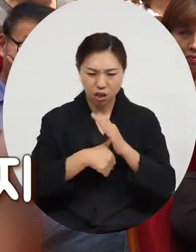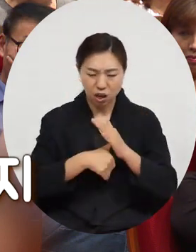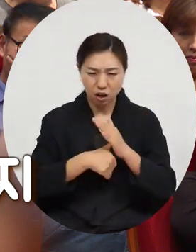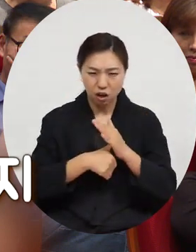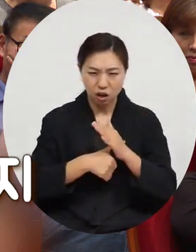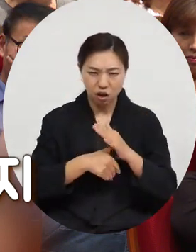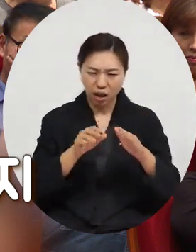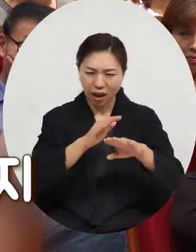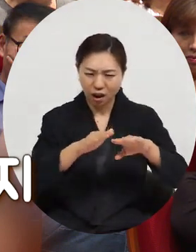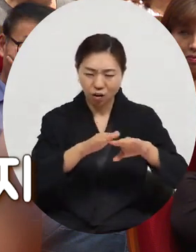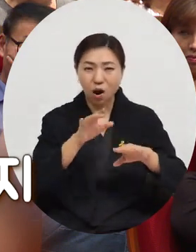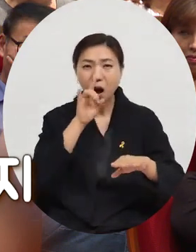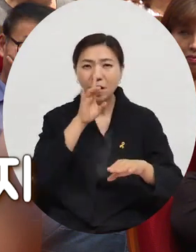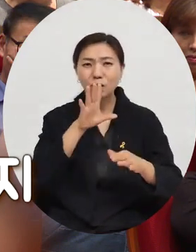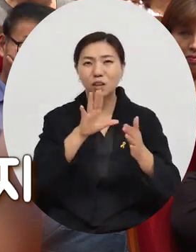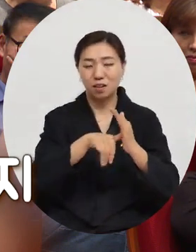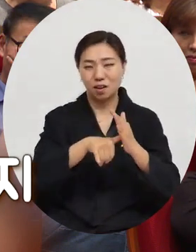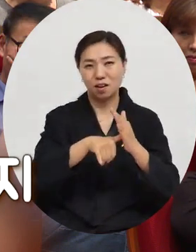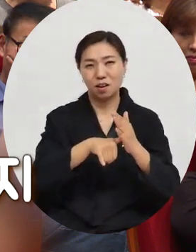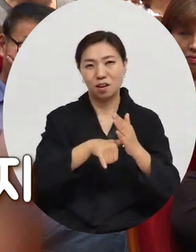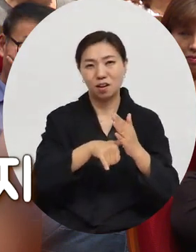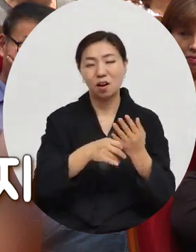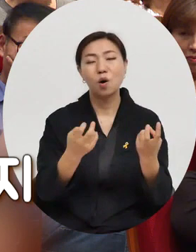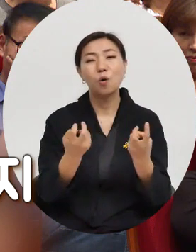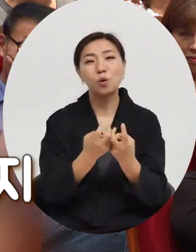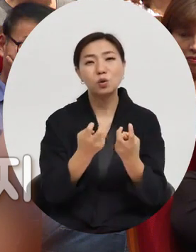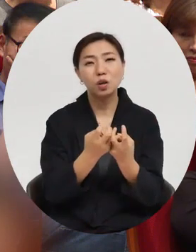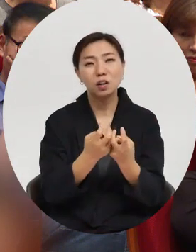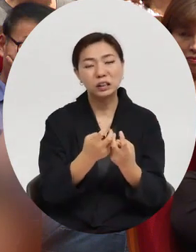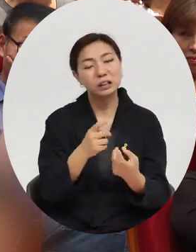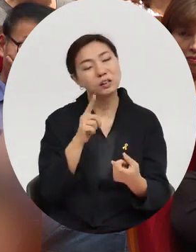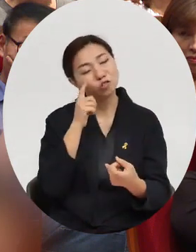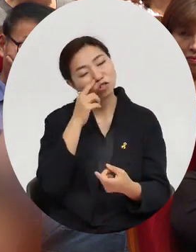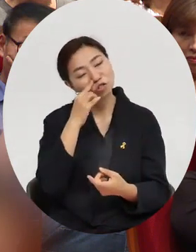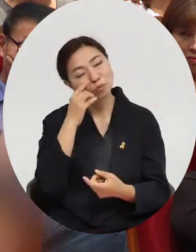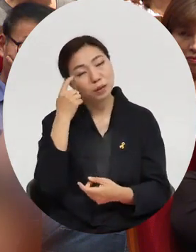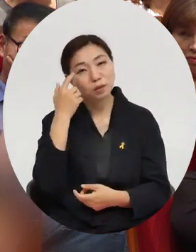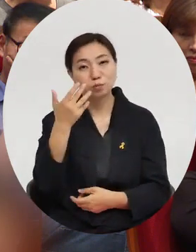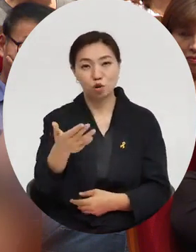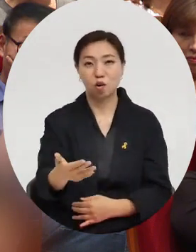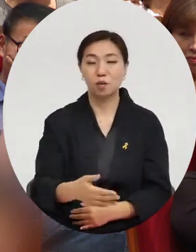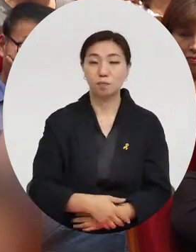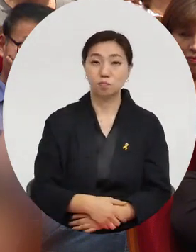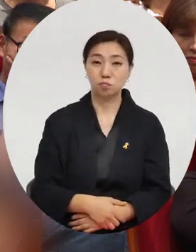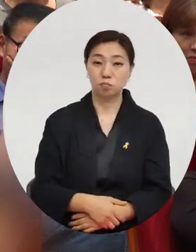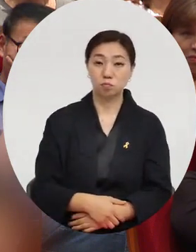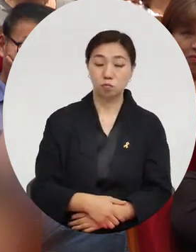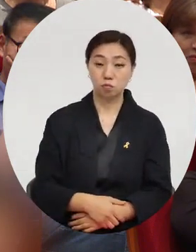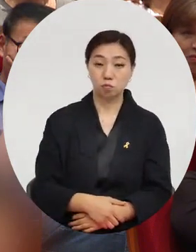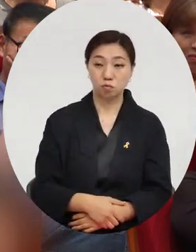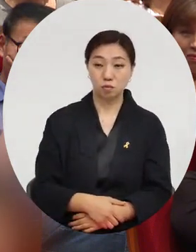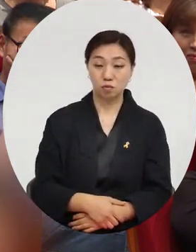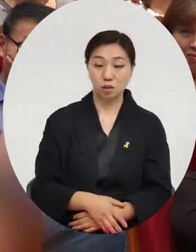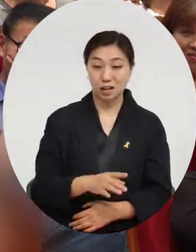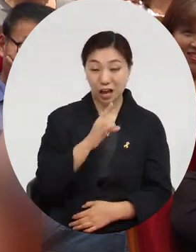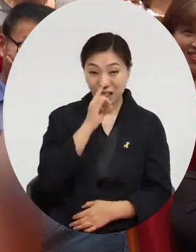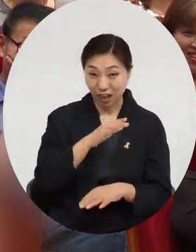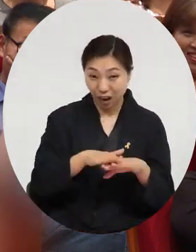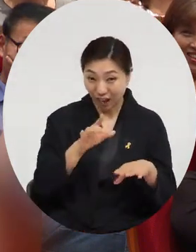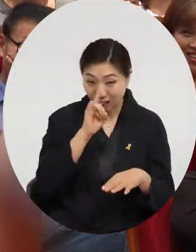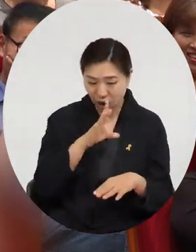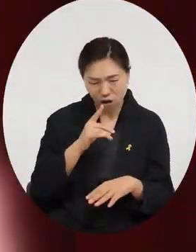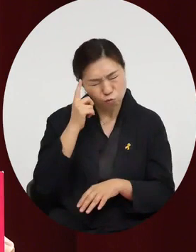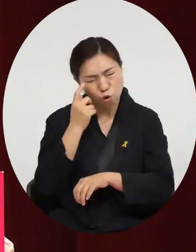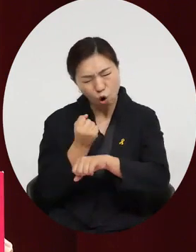막히거나 한 상황에서 어떻게 하셨는지에 대해서 궁금해가지고 질문드렸습니다. 막히면 연구를 해야지.